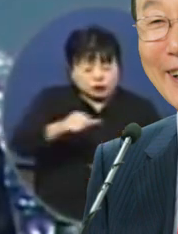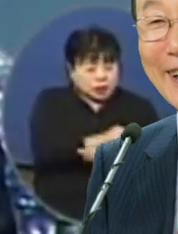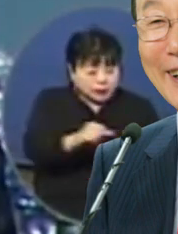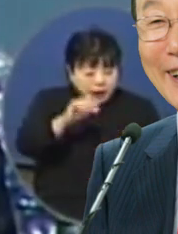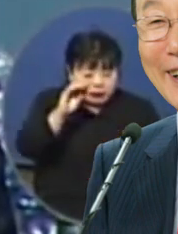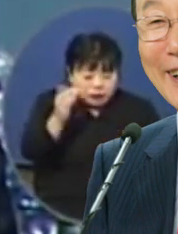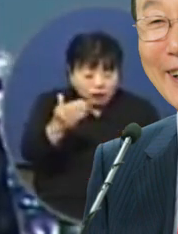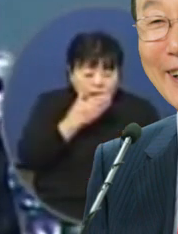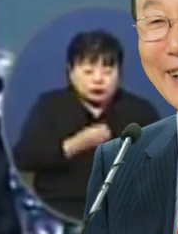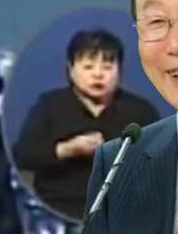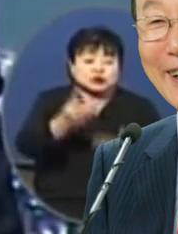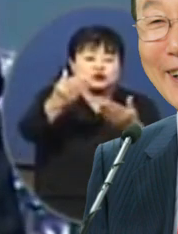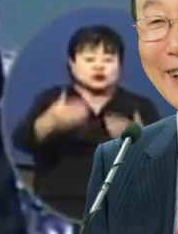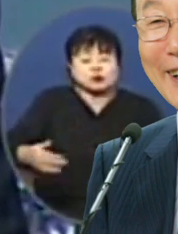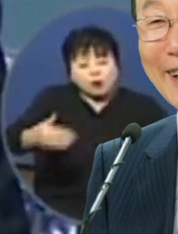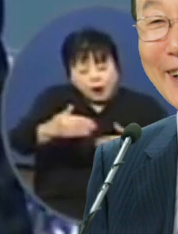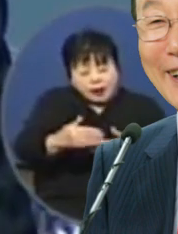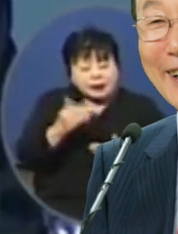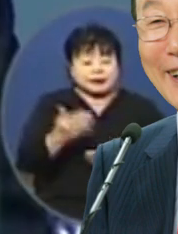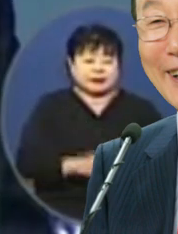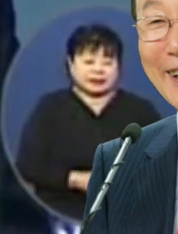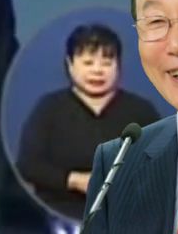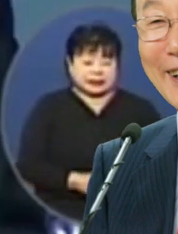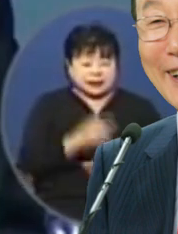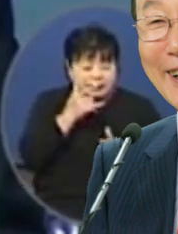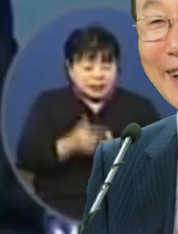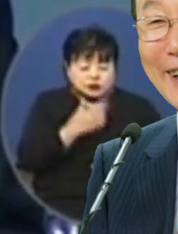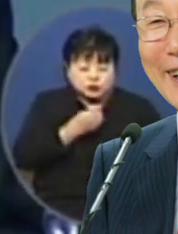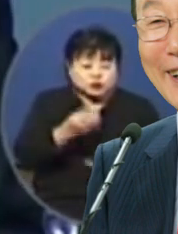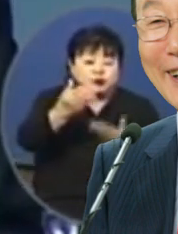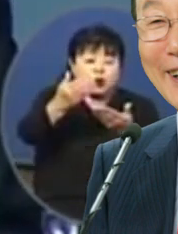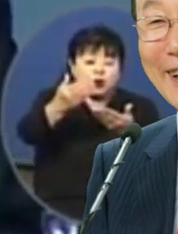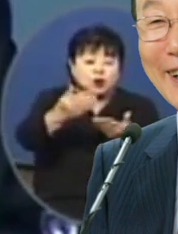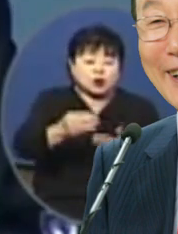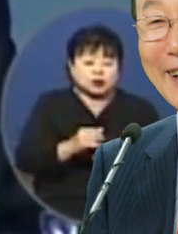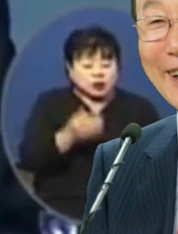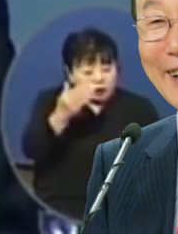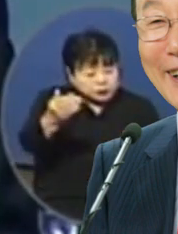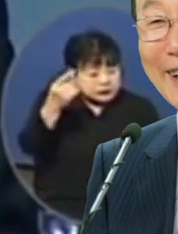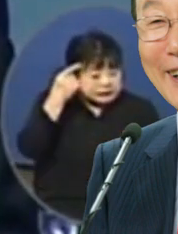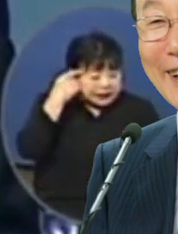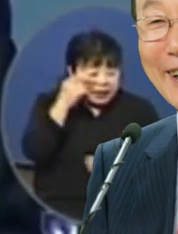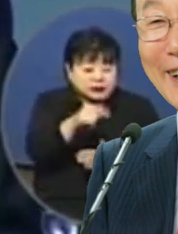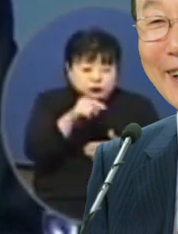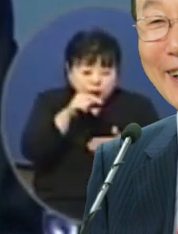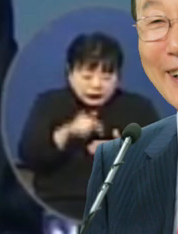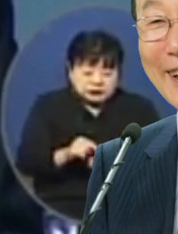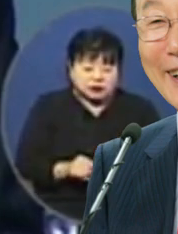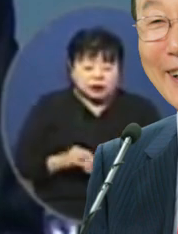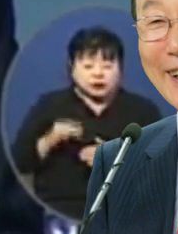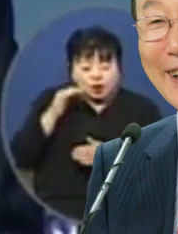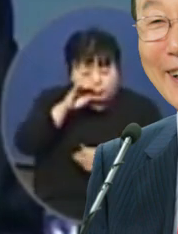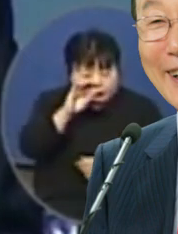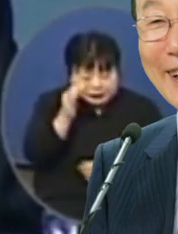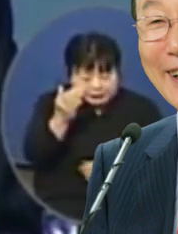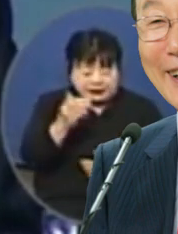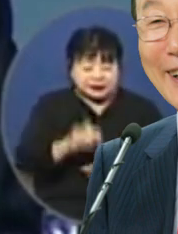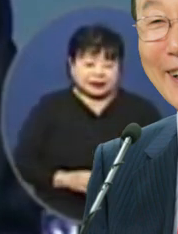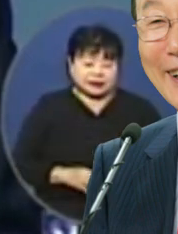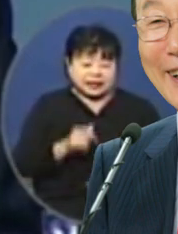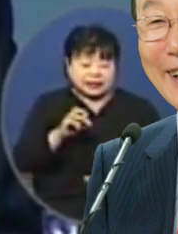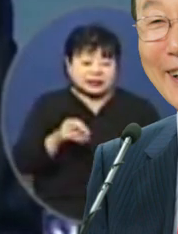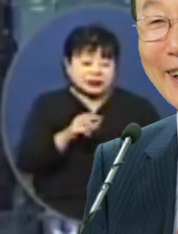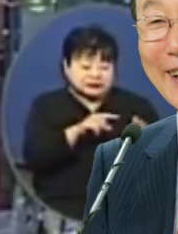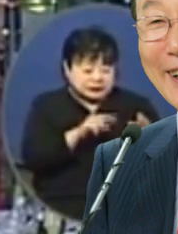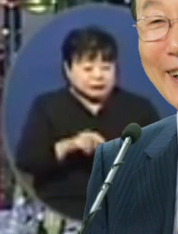해방되고 축복을 끌어안게 되는 것입니다. 예수 축복이 온 여러분의 삶 속에 넘치게 되는 것입니다. 갈라디아서